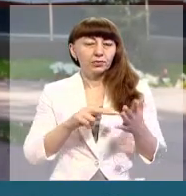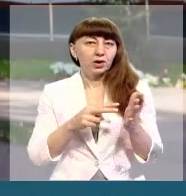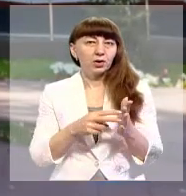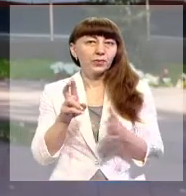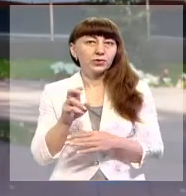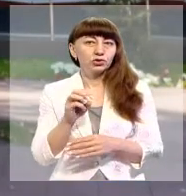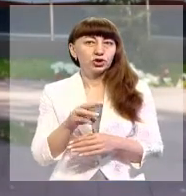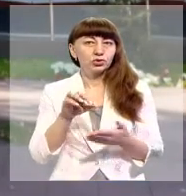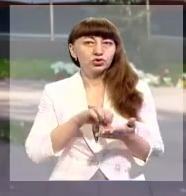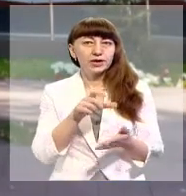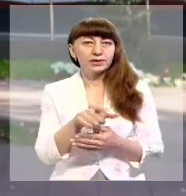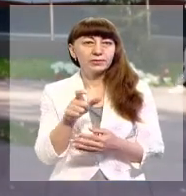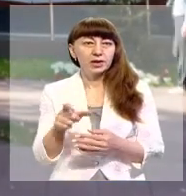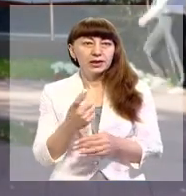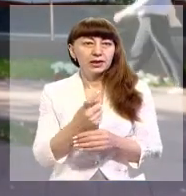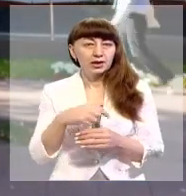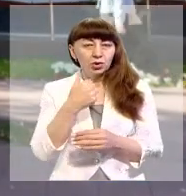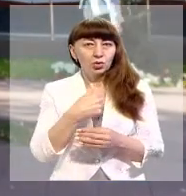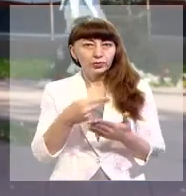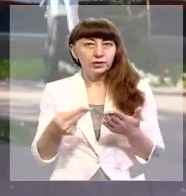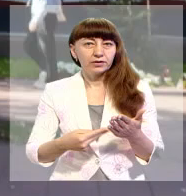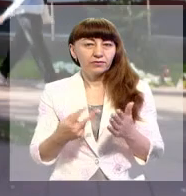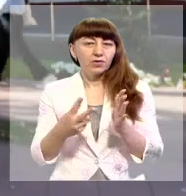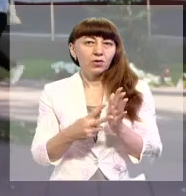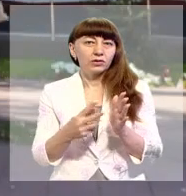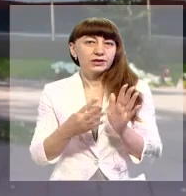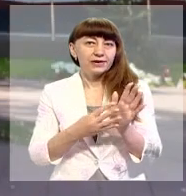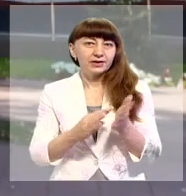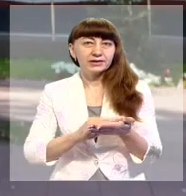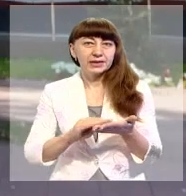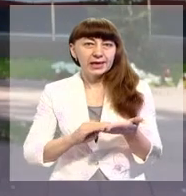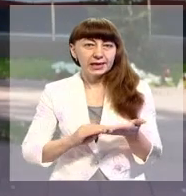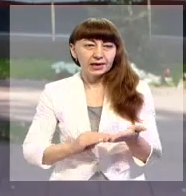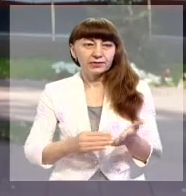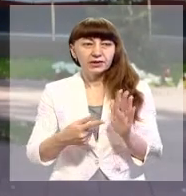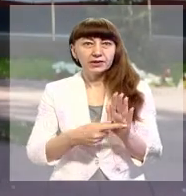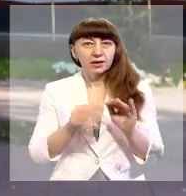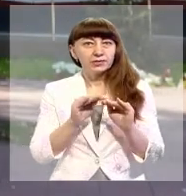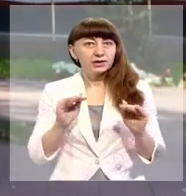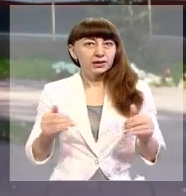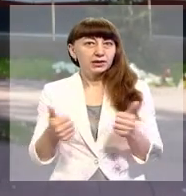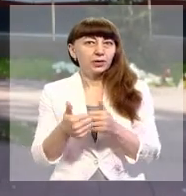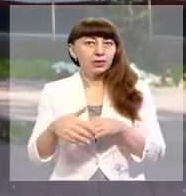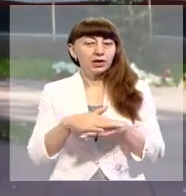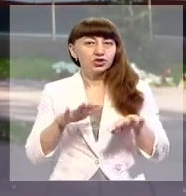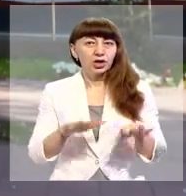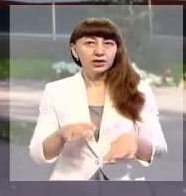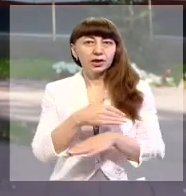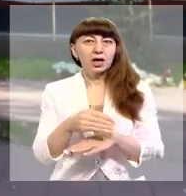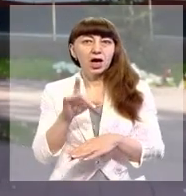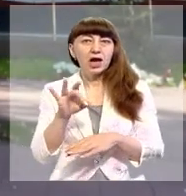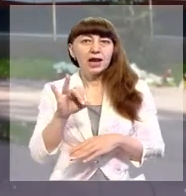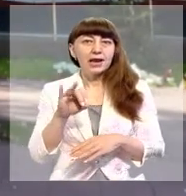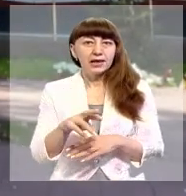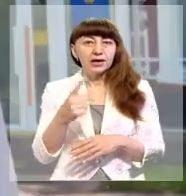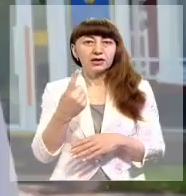Халық қатысатын бюджет жобасында осы жылға 9 өтініш мақұлданды. Оның 7-і балалар алаңы, бірі аллея, тағы бірі субұрқақ. Негізі